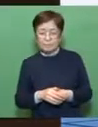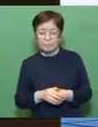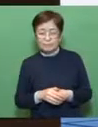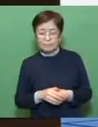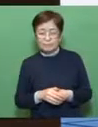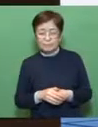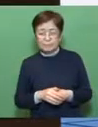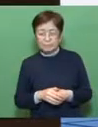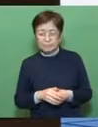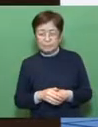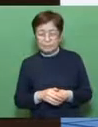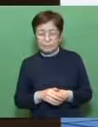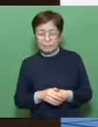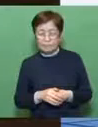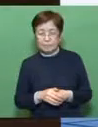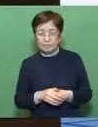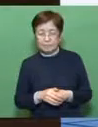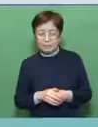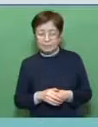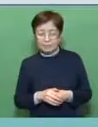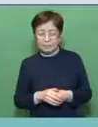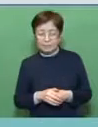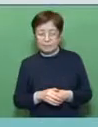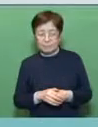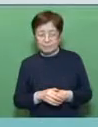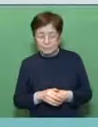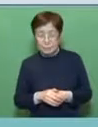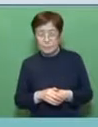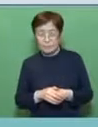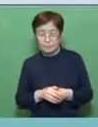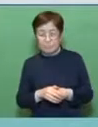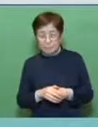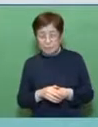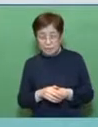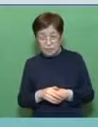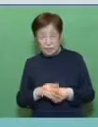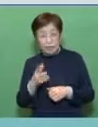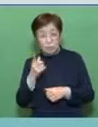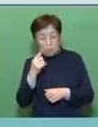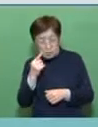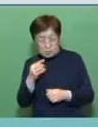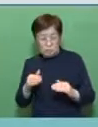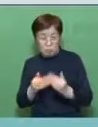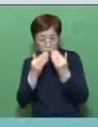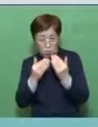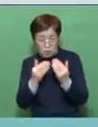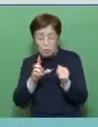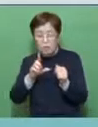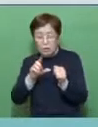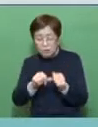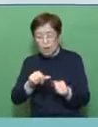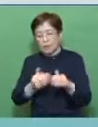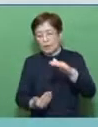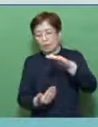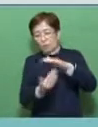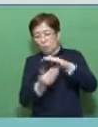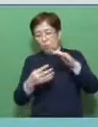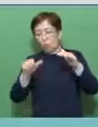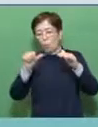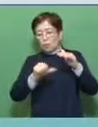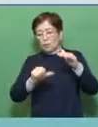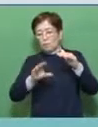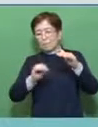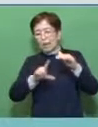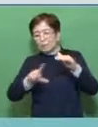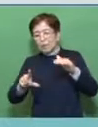うんうんということにいたしました保証が5000万円まではい結構暑いですねということで年